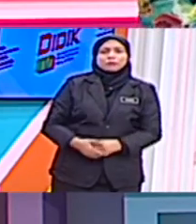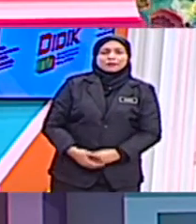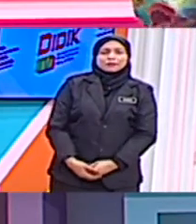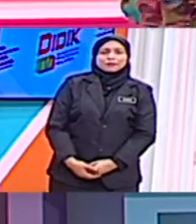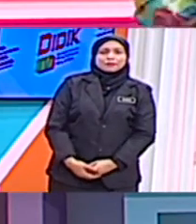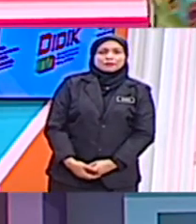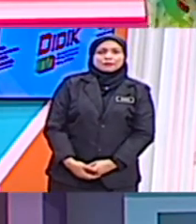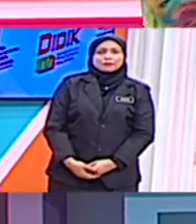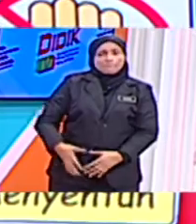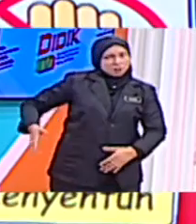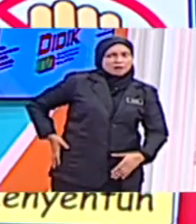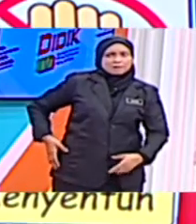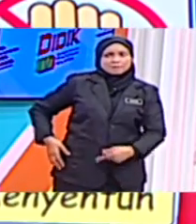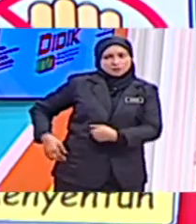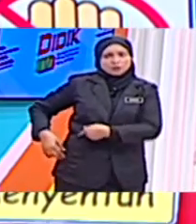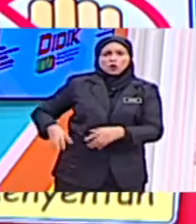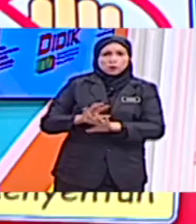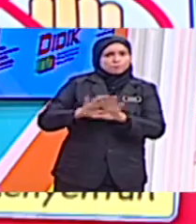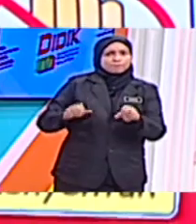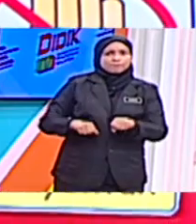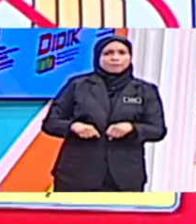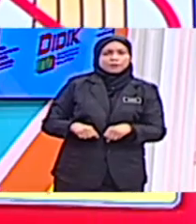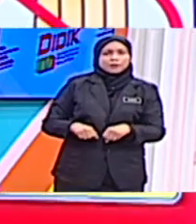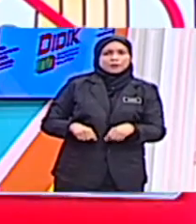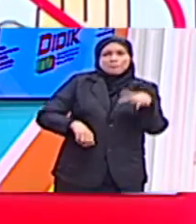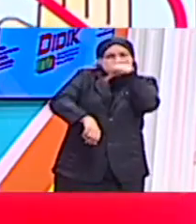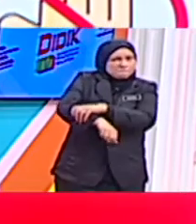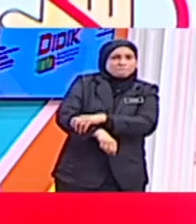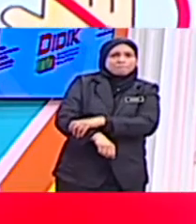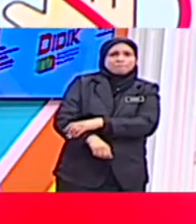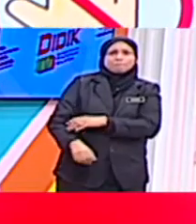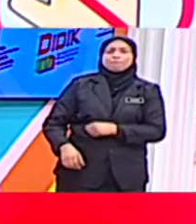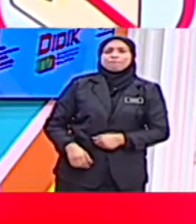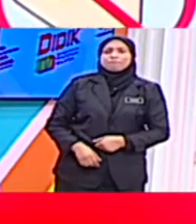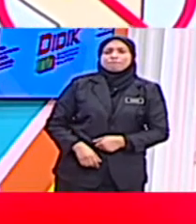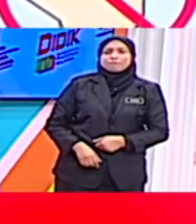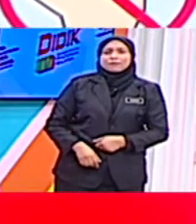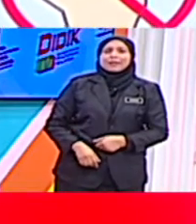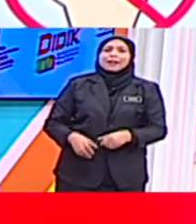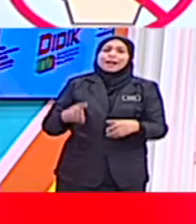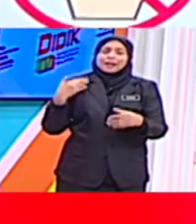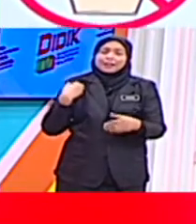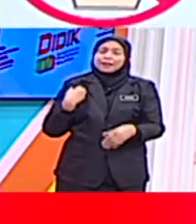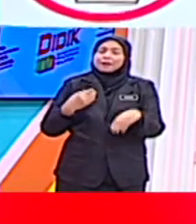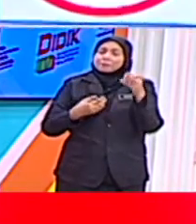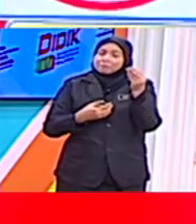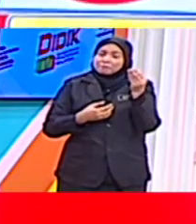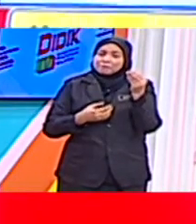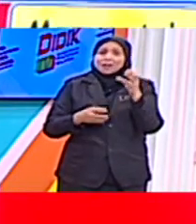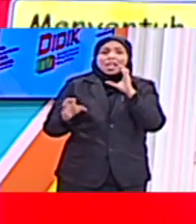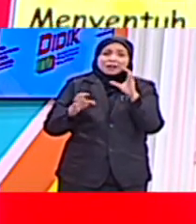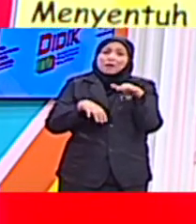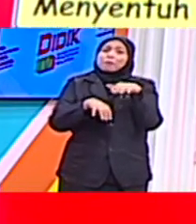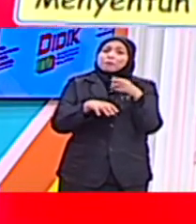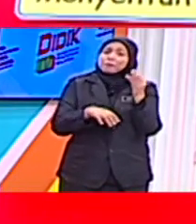kasar. Pegang, kalau tak pegang abang ni kan colik ke apa kan. Satu lagi ialah secara lembut. Secara lembut ni lagi bahaya pujuk